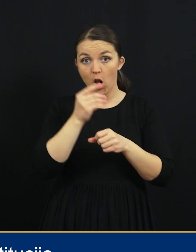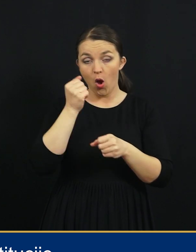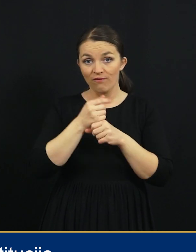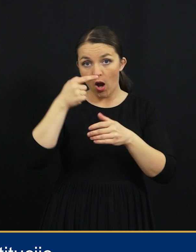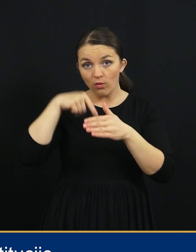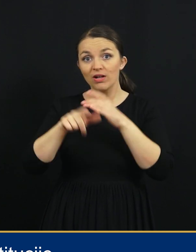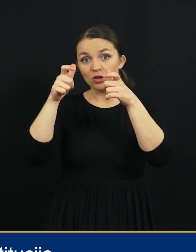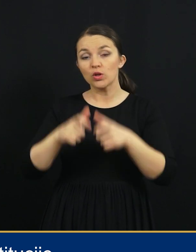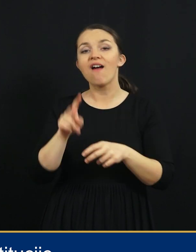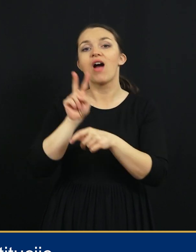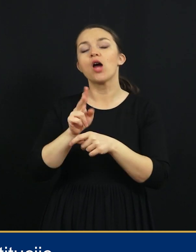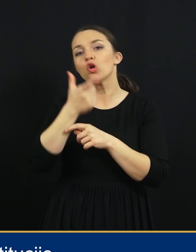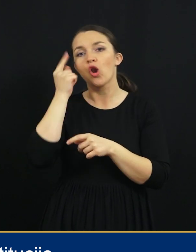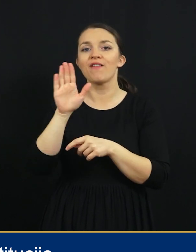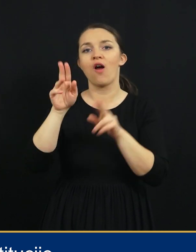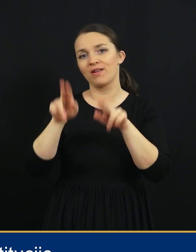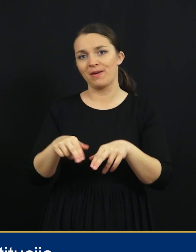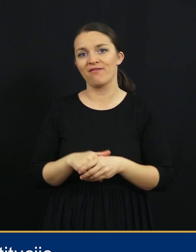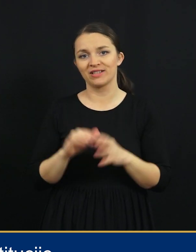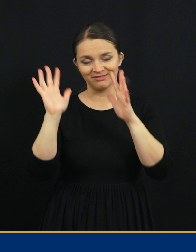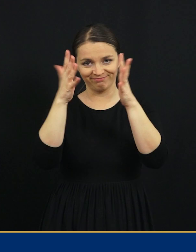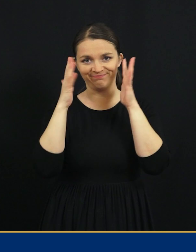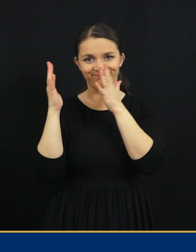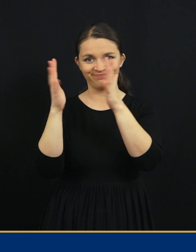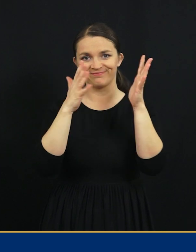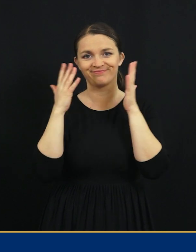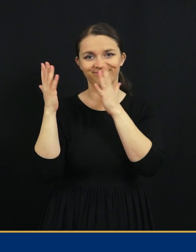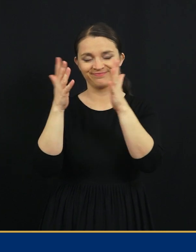okviru institucije Varuha človekovih pravic.